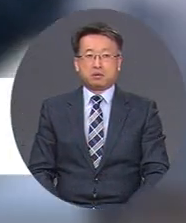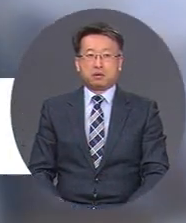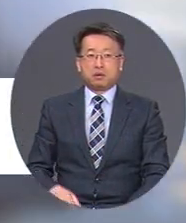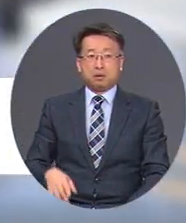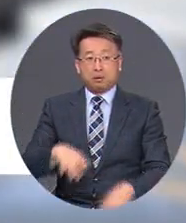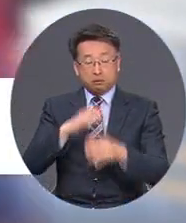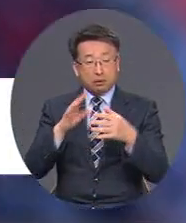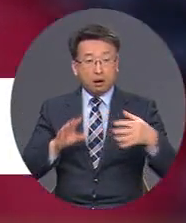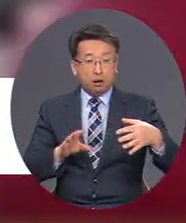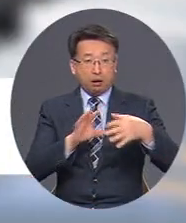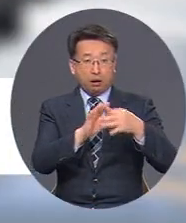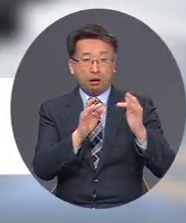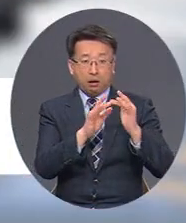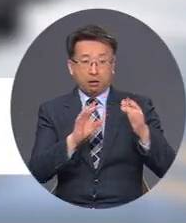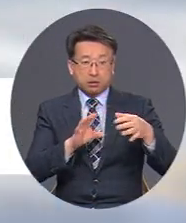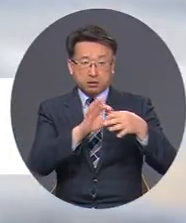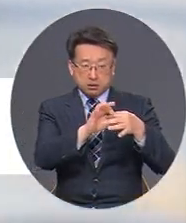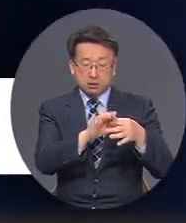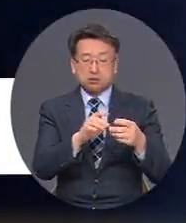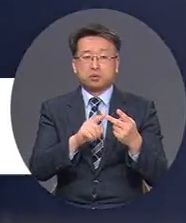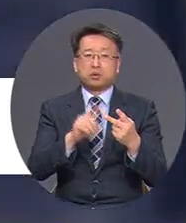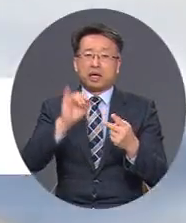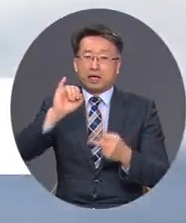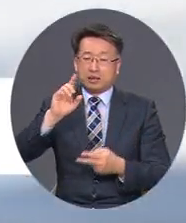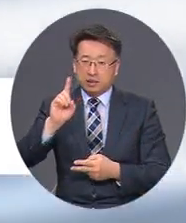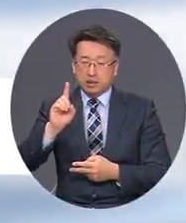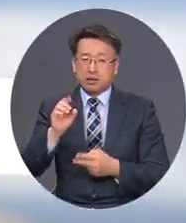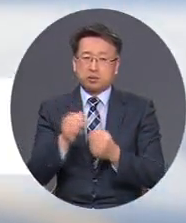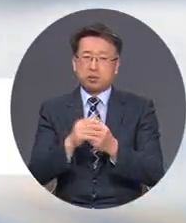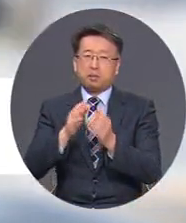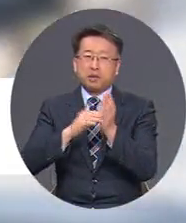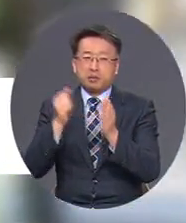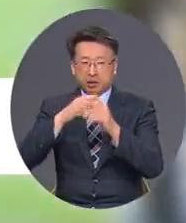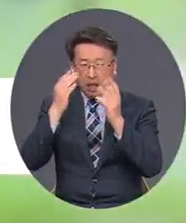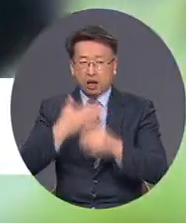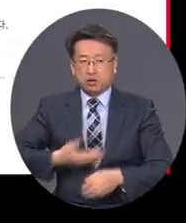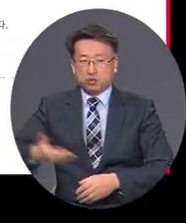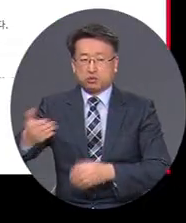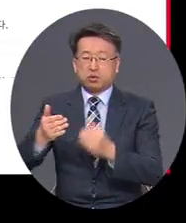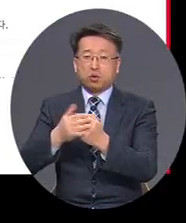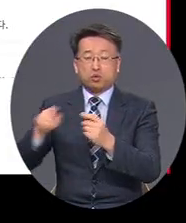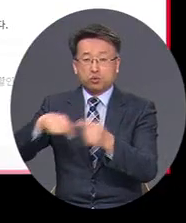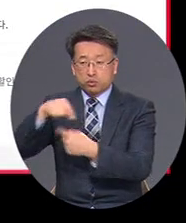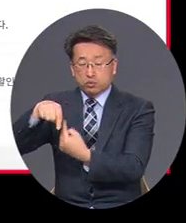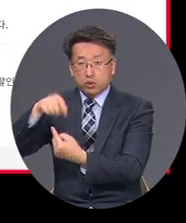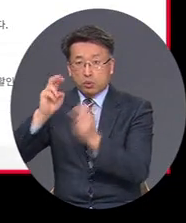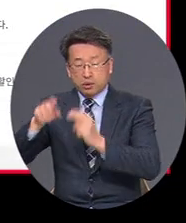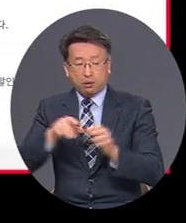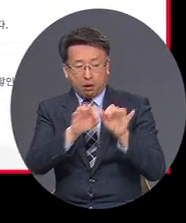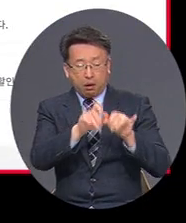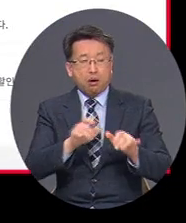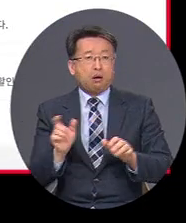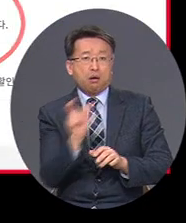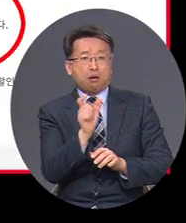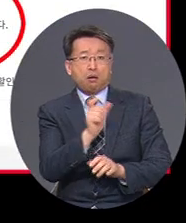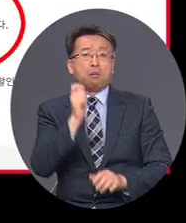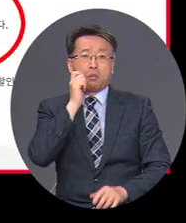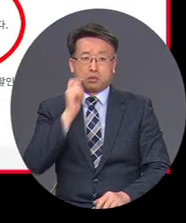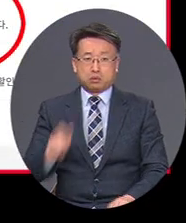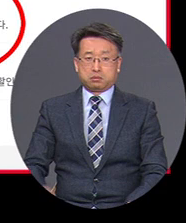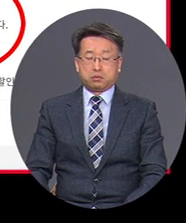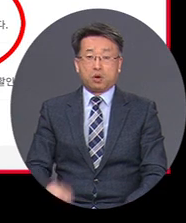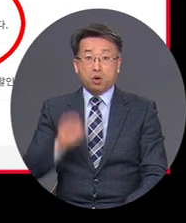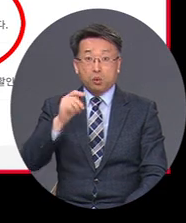다 밝혀줬는데 저희들이 못한 건데 그거는 아니다라는 배달앱 운영업체가 원산지를 표시하지